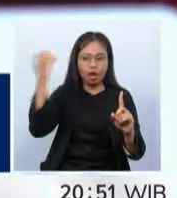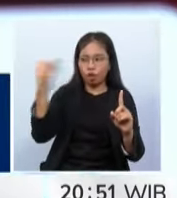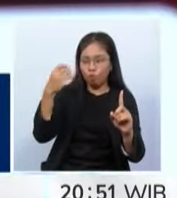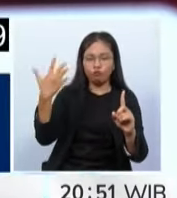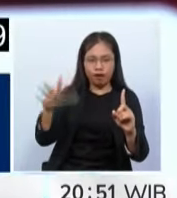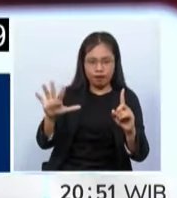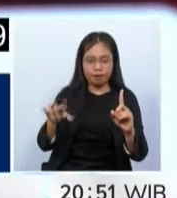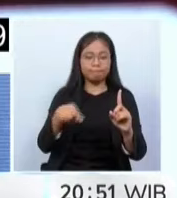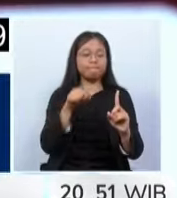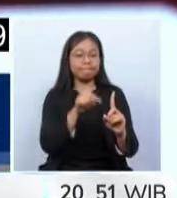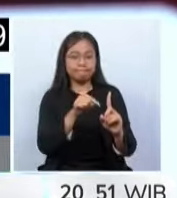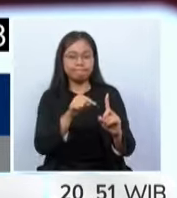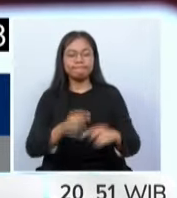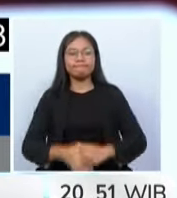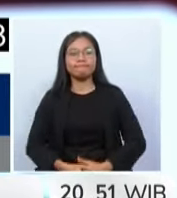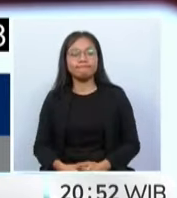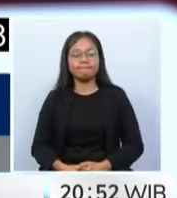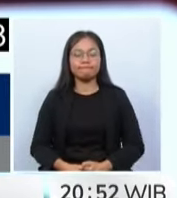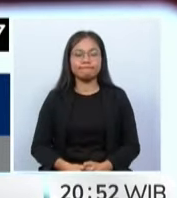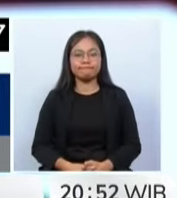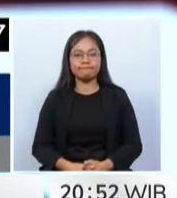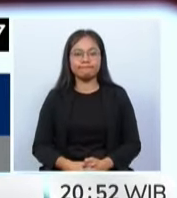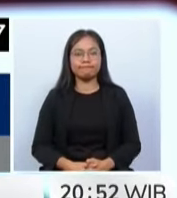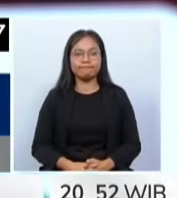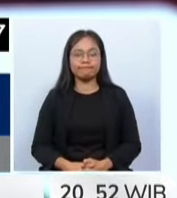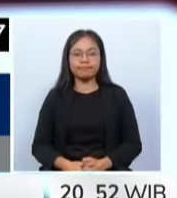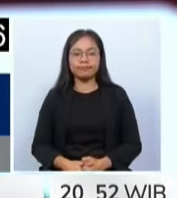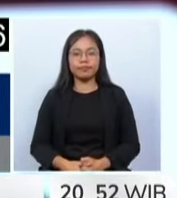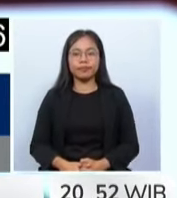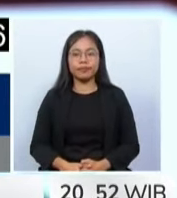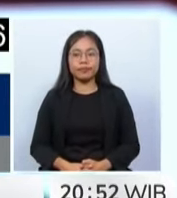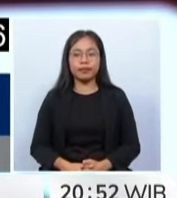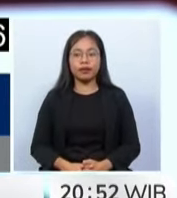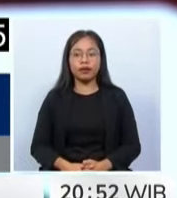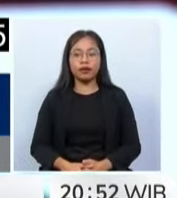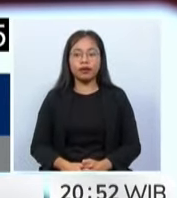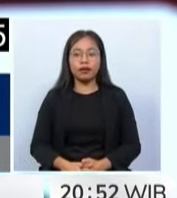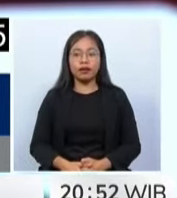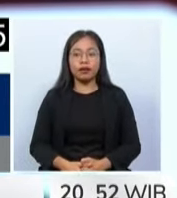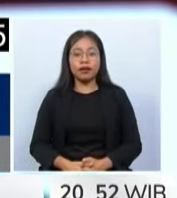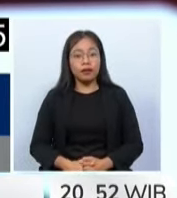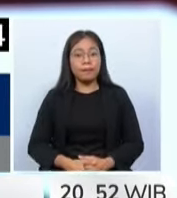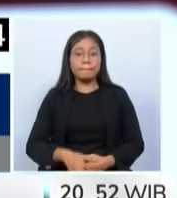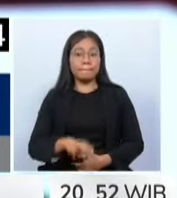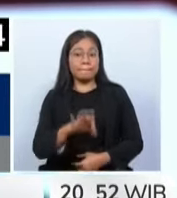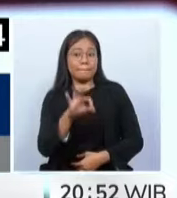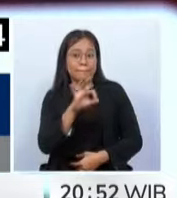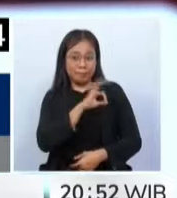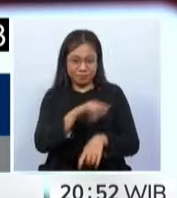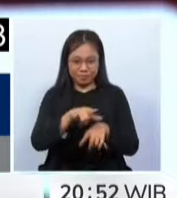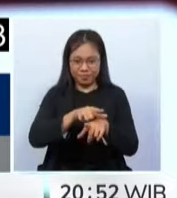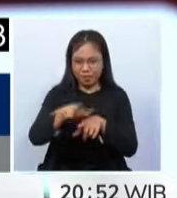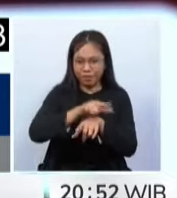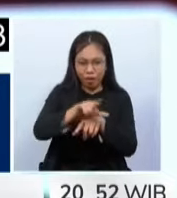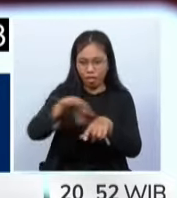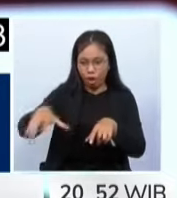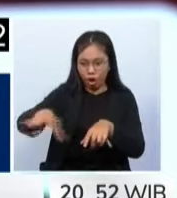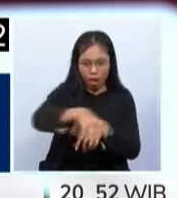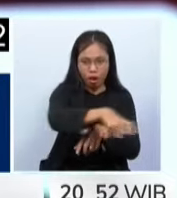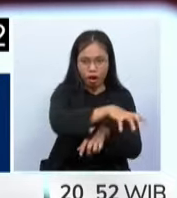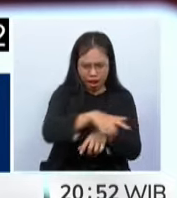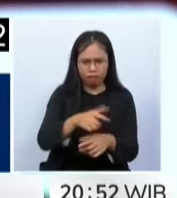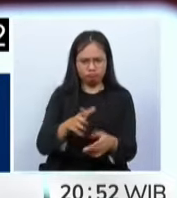bak pemanfaatan atas sumber daya lokal itu penting perlu kita teruskan dan kita perlu memanfaatkan